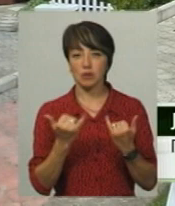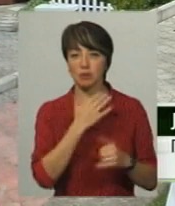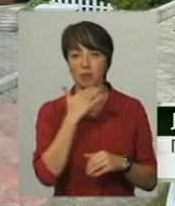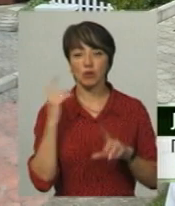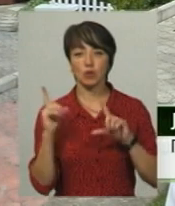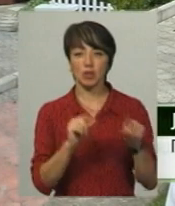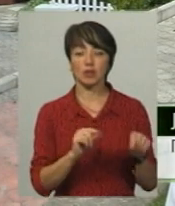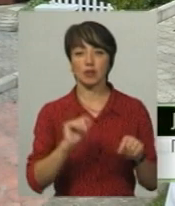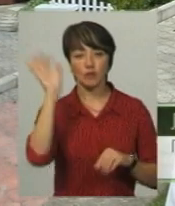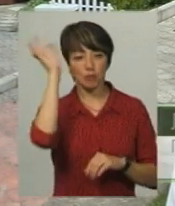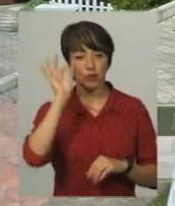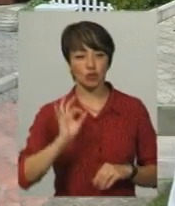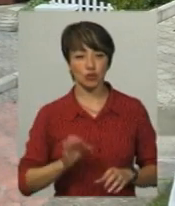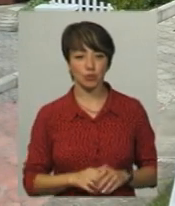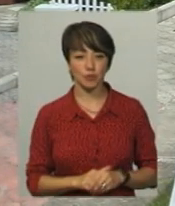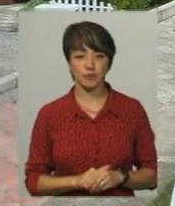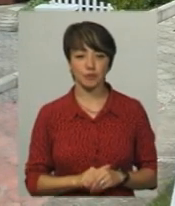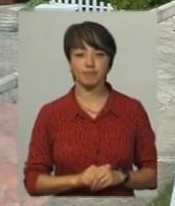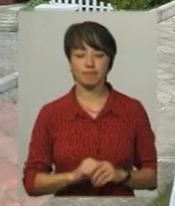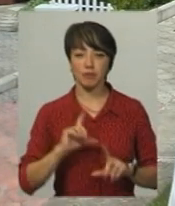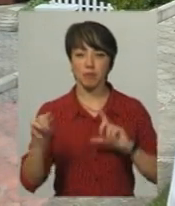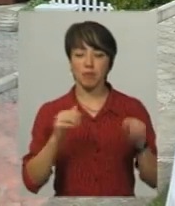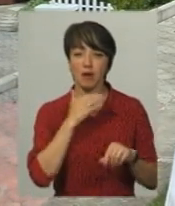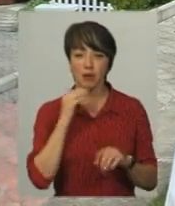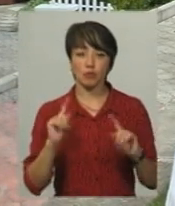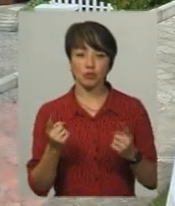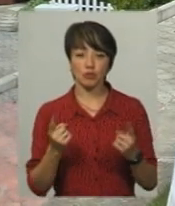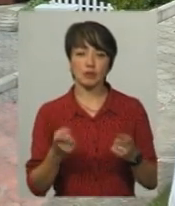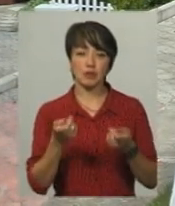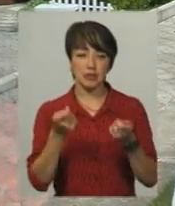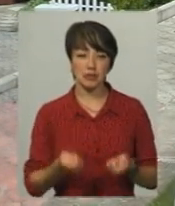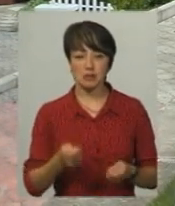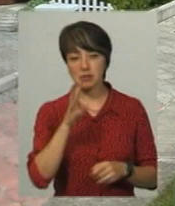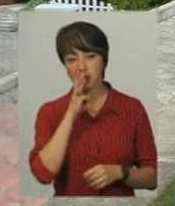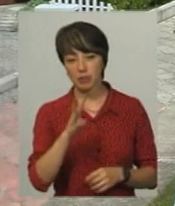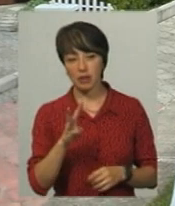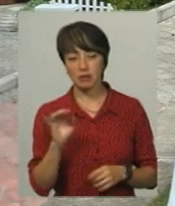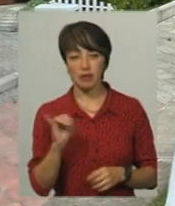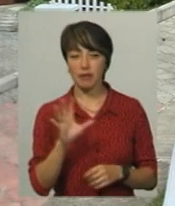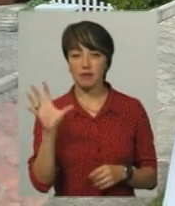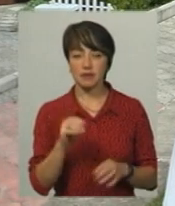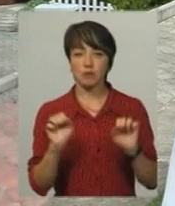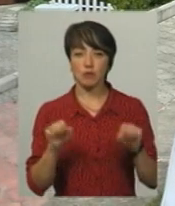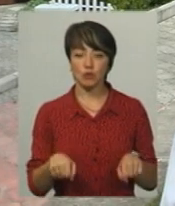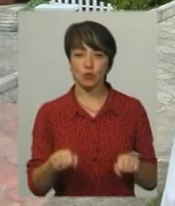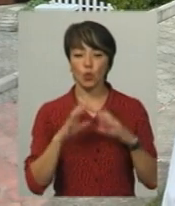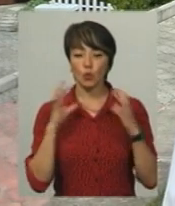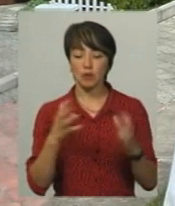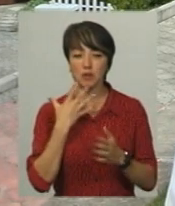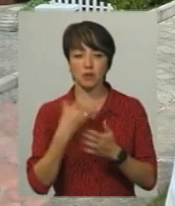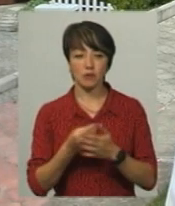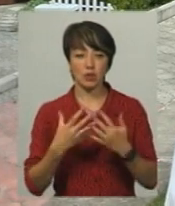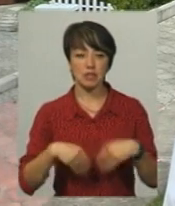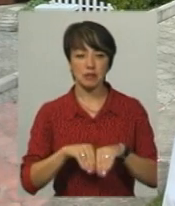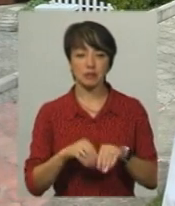їдуть в Німеччину, трохи виїжджають. Багато, тому що низькі заробітні плати. Не всі можуть утримувати свої сім'ї